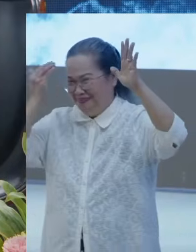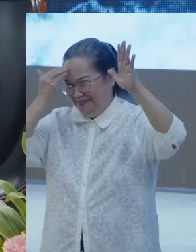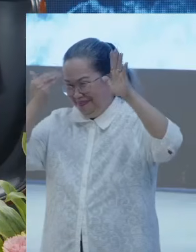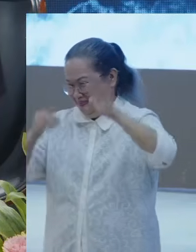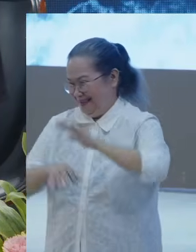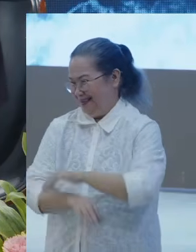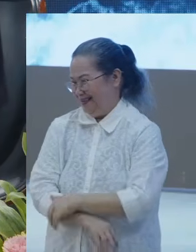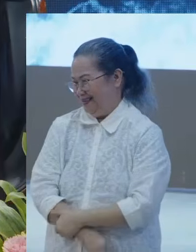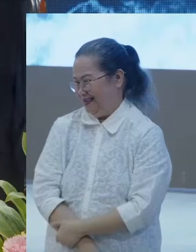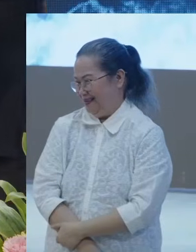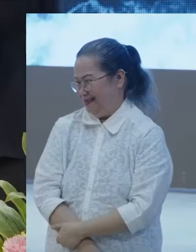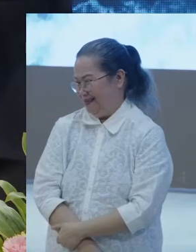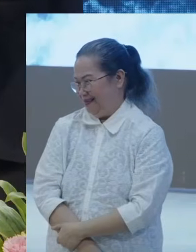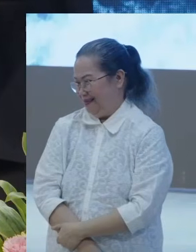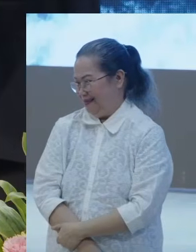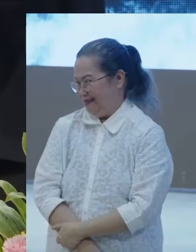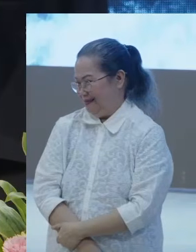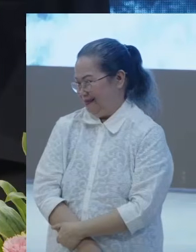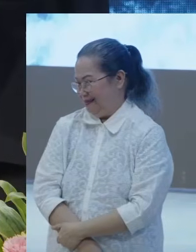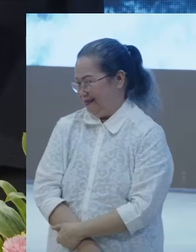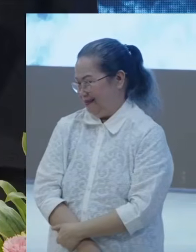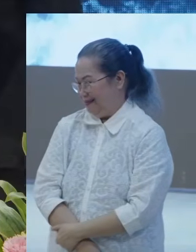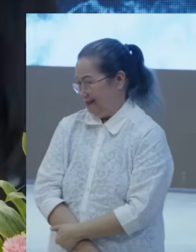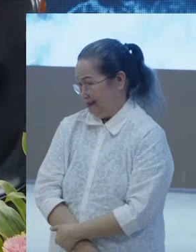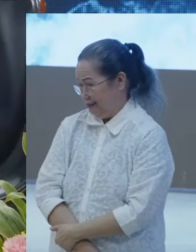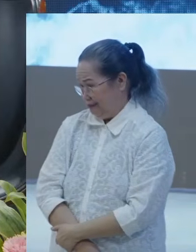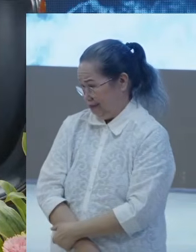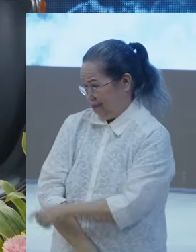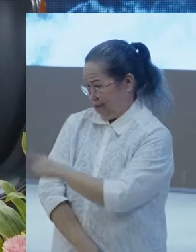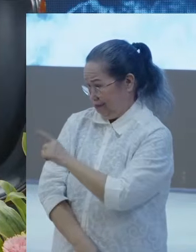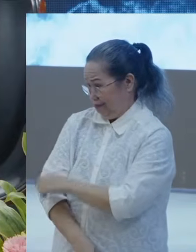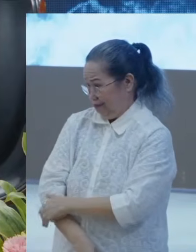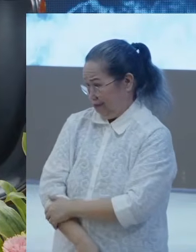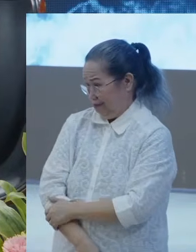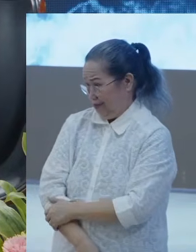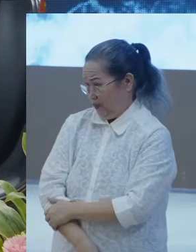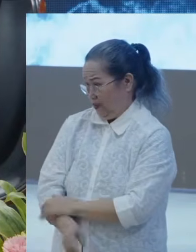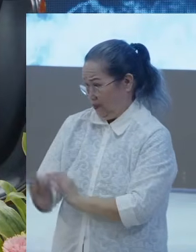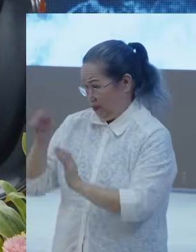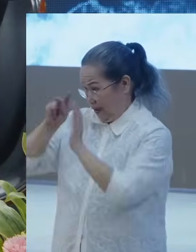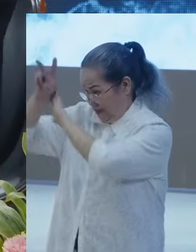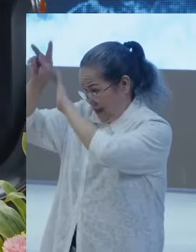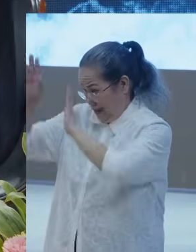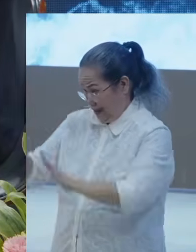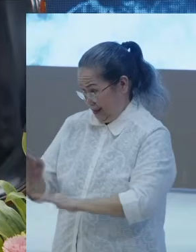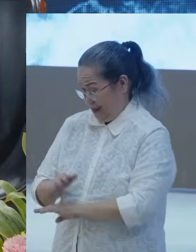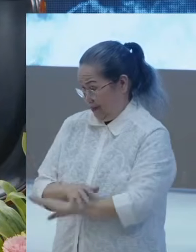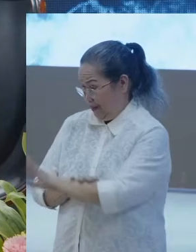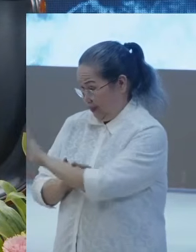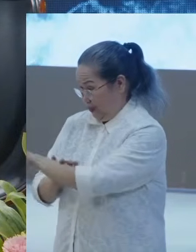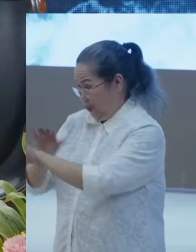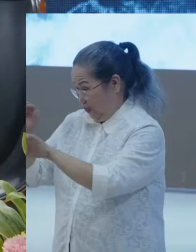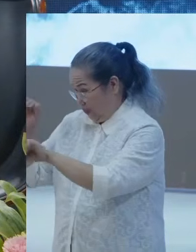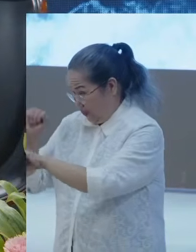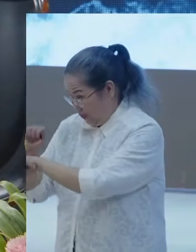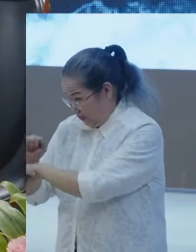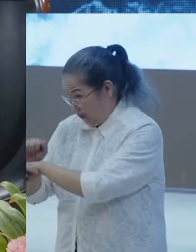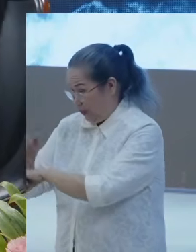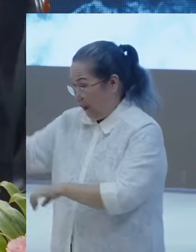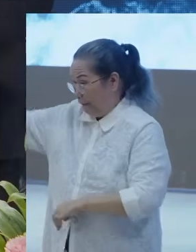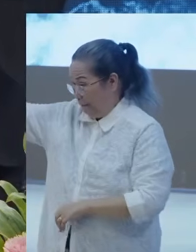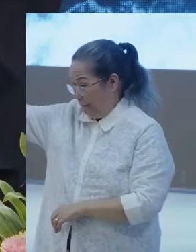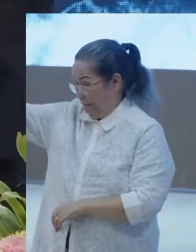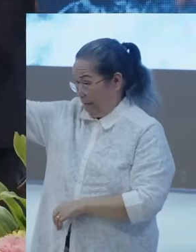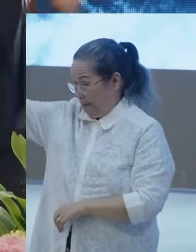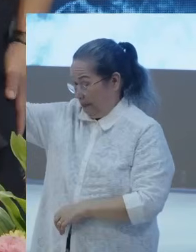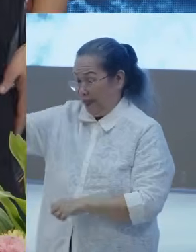No? Kung ako yan, magkakamot ako ng ulo. Kala ko ba, propeta ka? Ang trabaho mo, maghatid ng mensahe ko